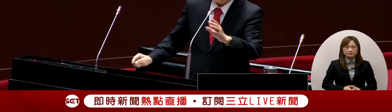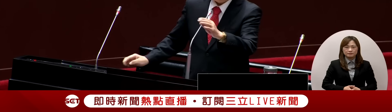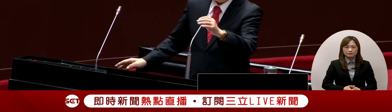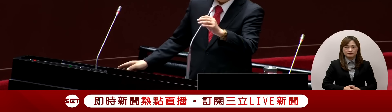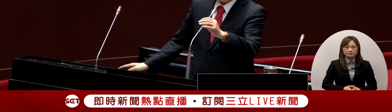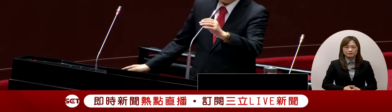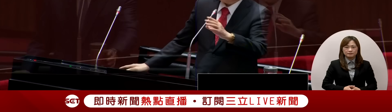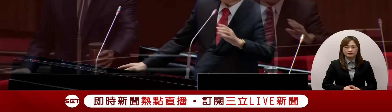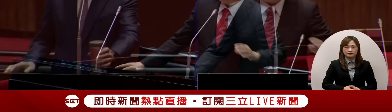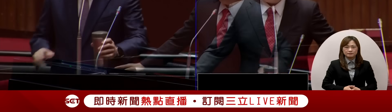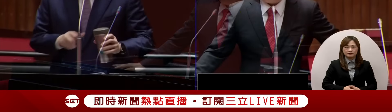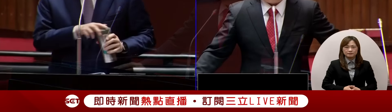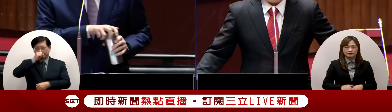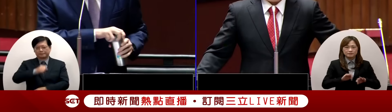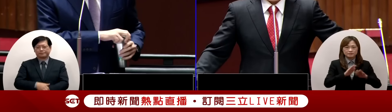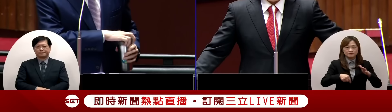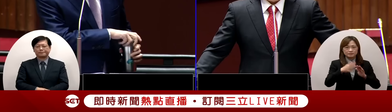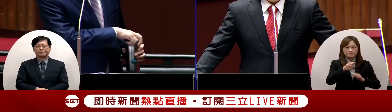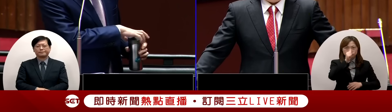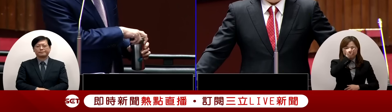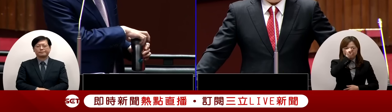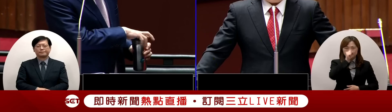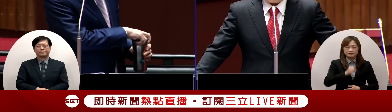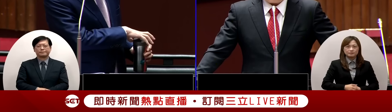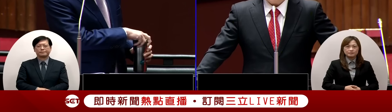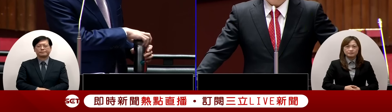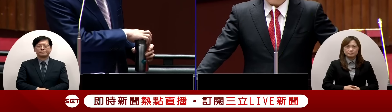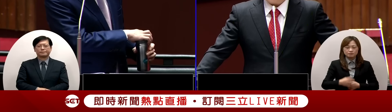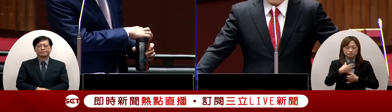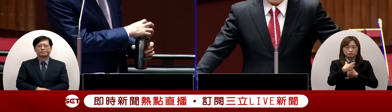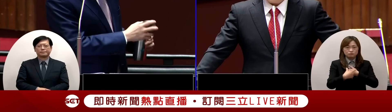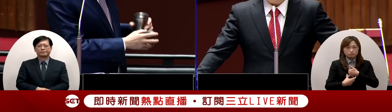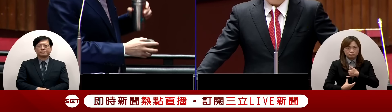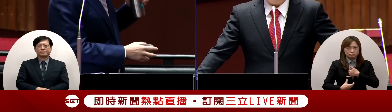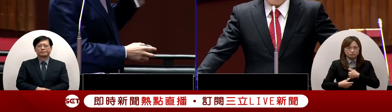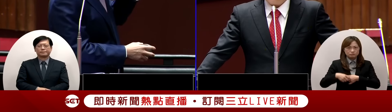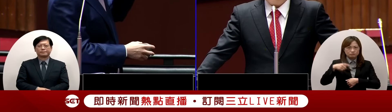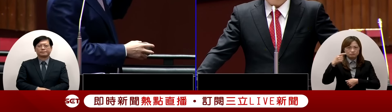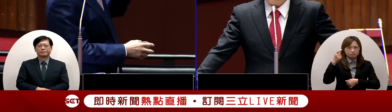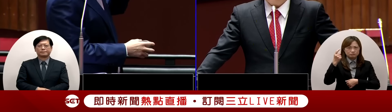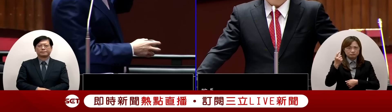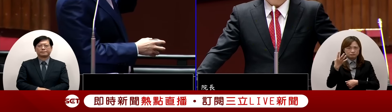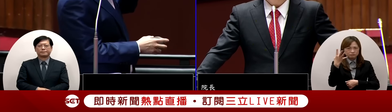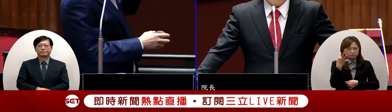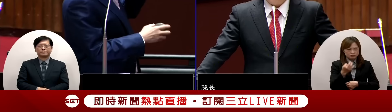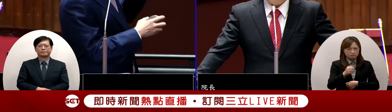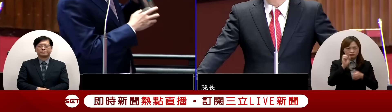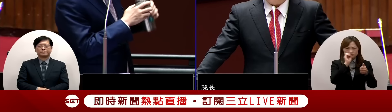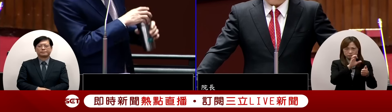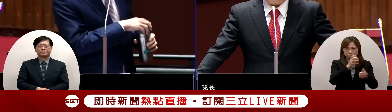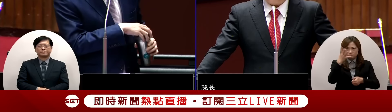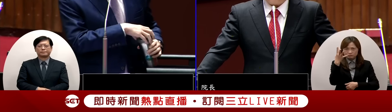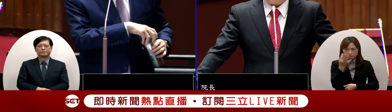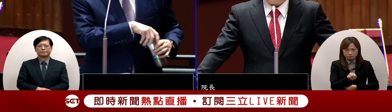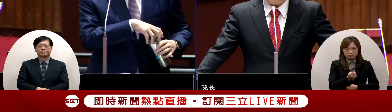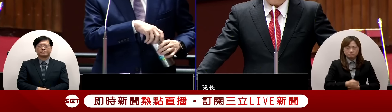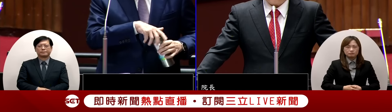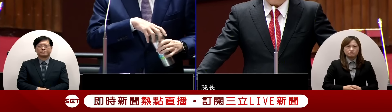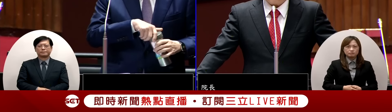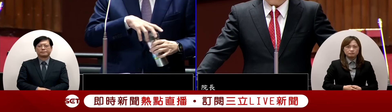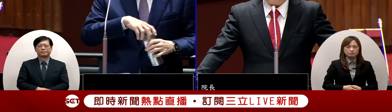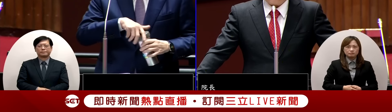委员好， 卓院长好，本席啊再三的向您提醒，这是过